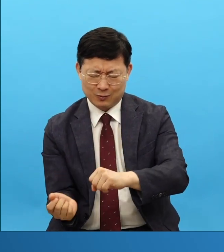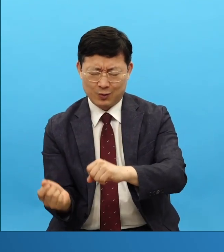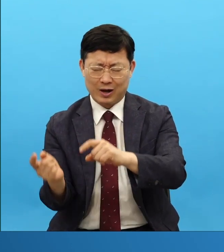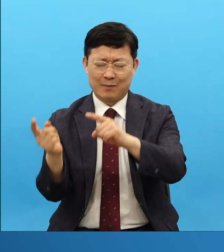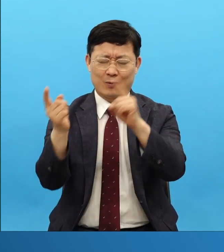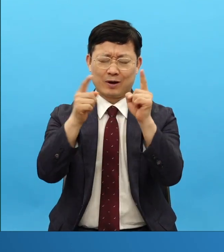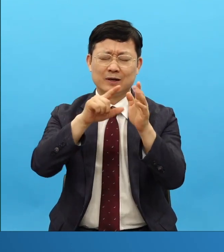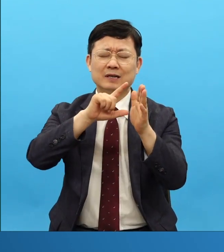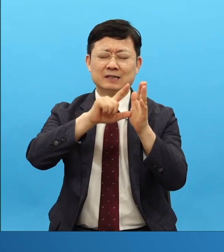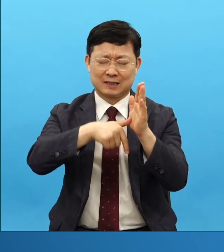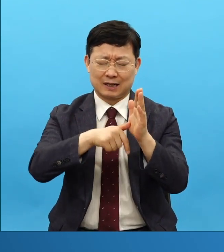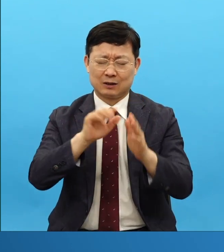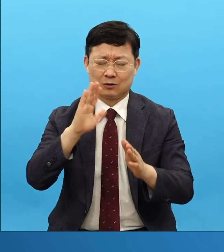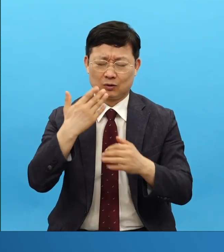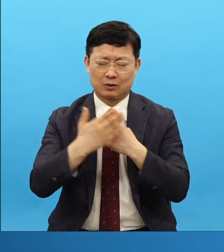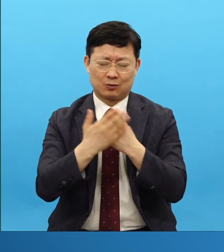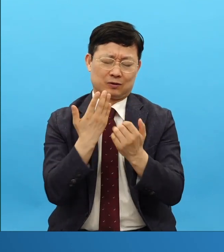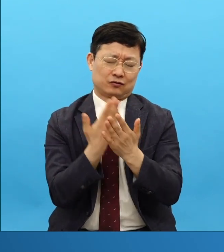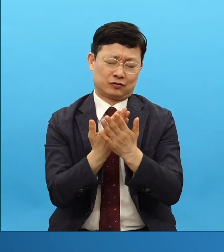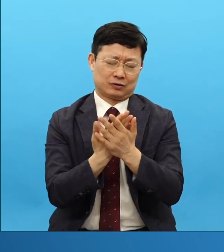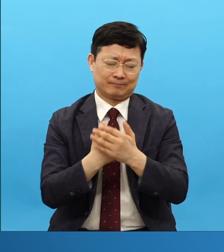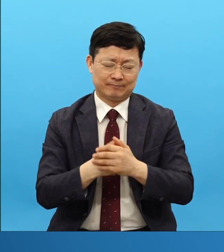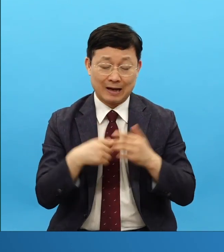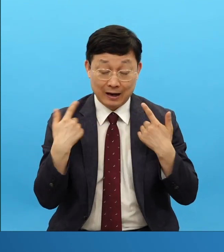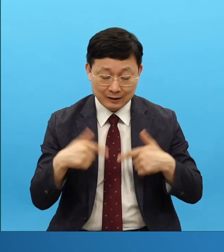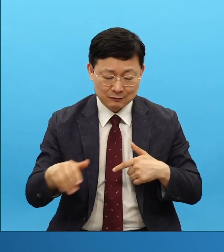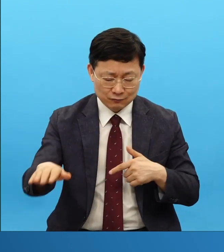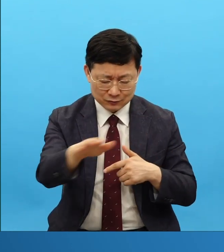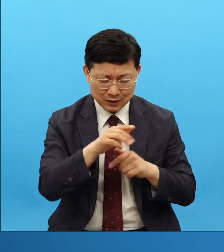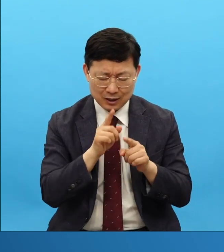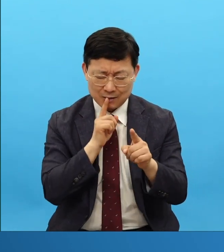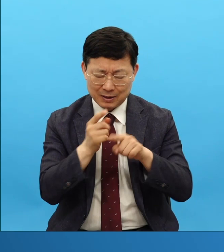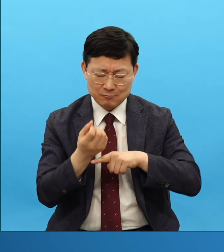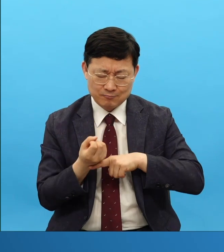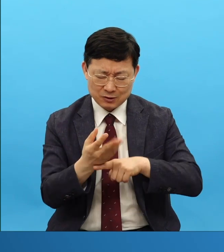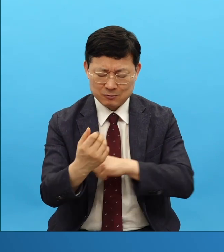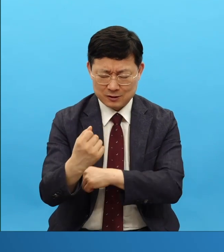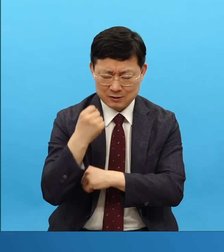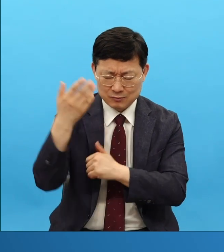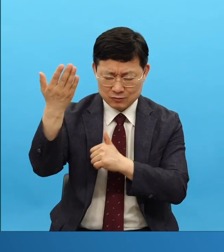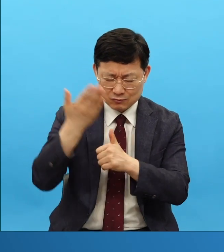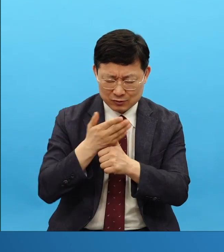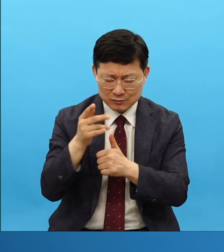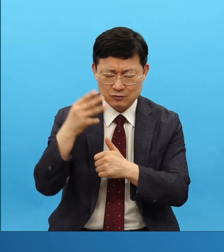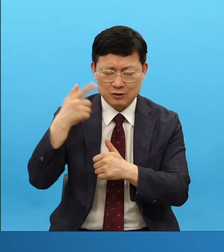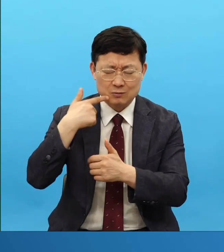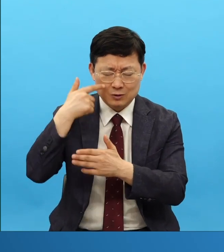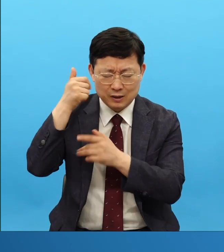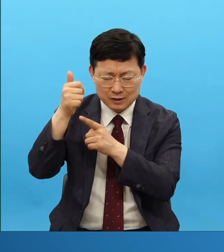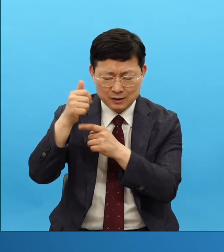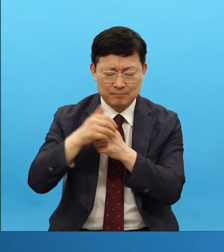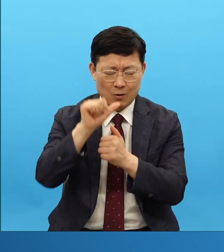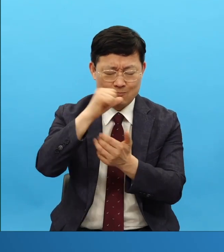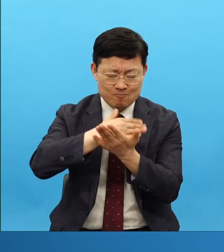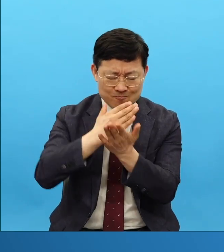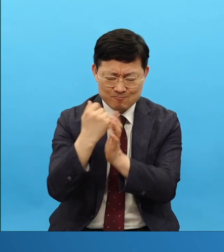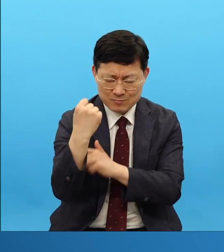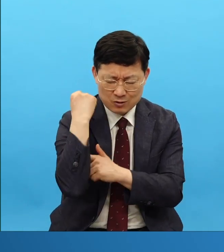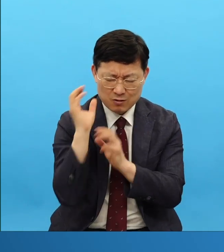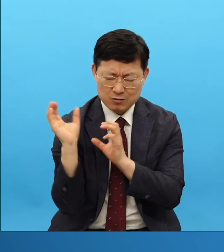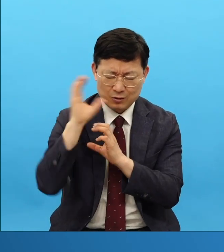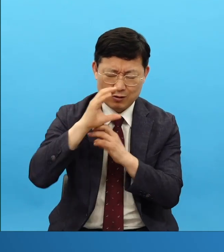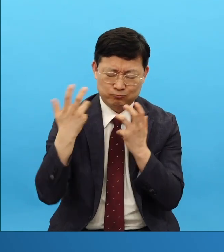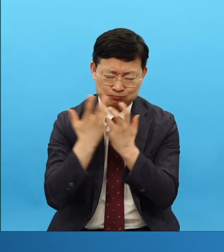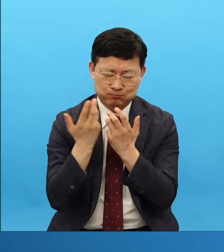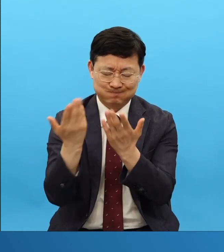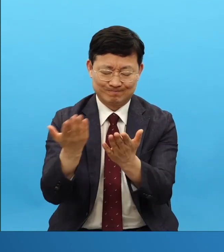되게 해주세요. 언제나 우리에게 말씀으로 힘 주시는 유광수 목사님께 오력을 더하여